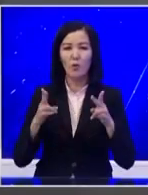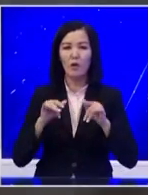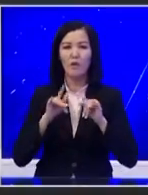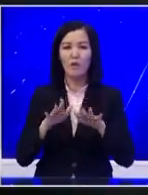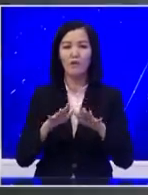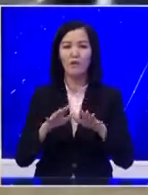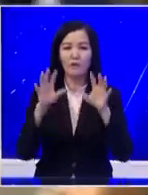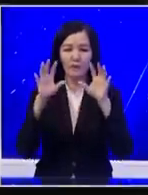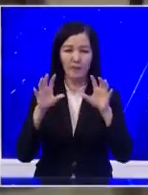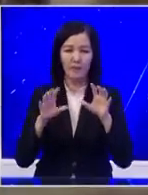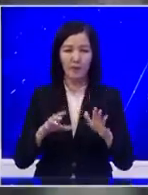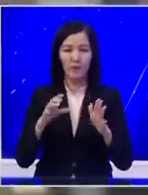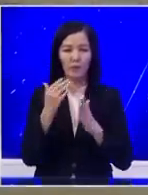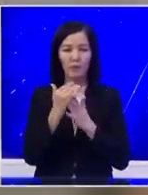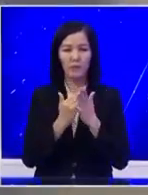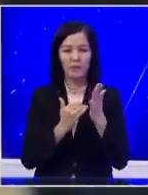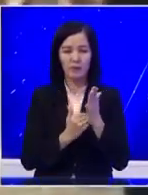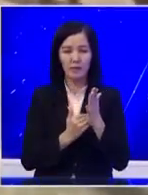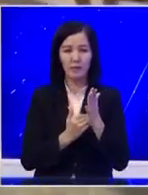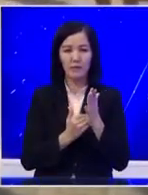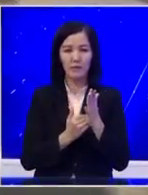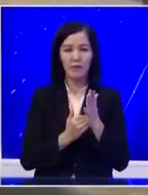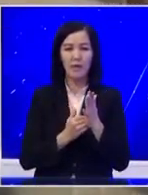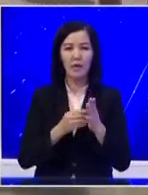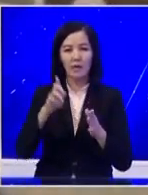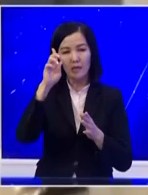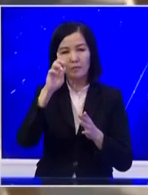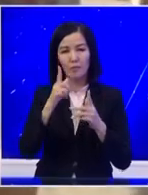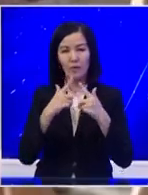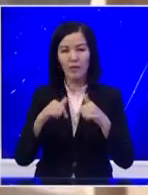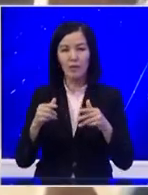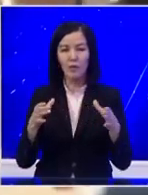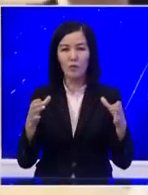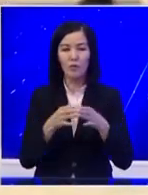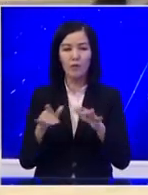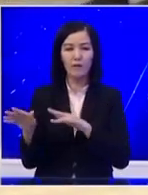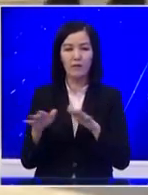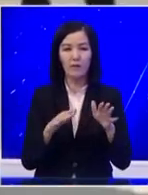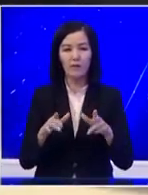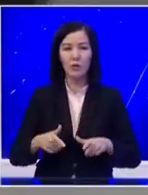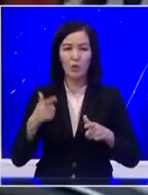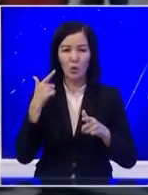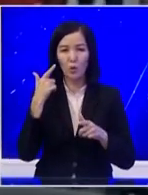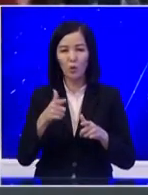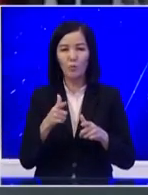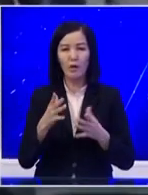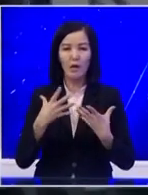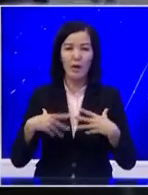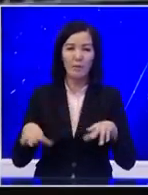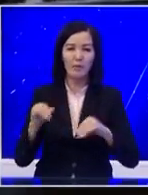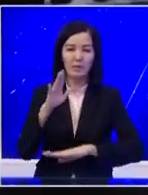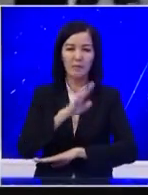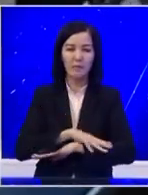статье 342 Уголовного кодекса Республики Беларусь «Организация групповых действий, грубо нарушающих общественный порядок». Связаны